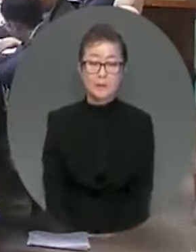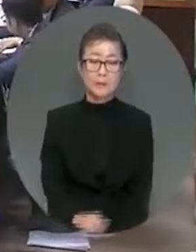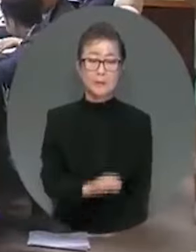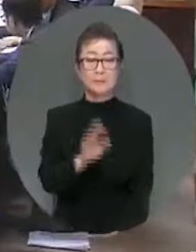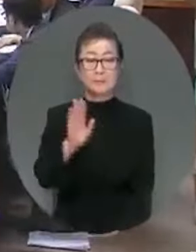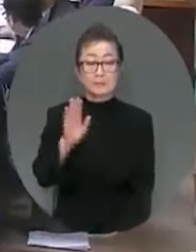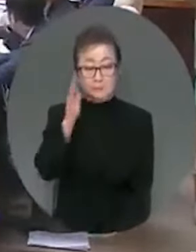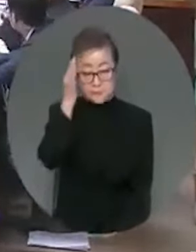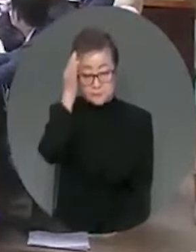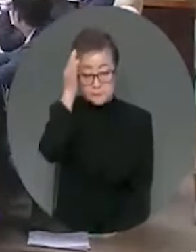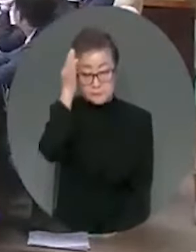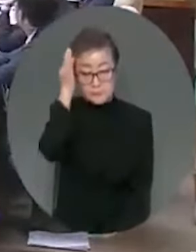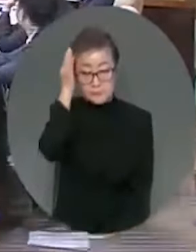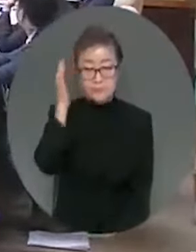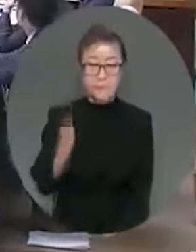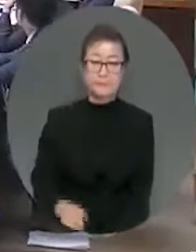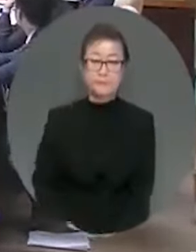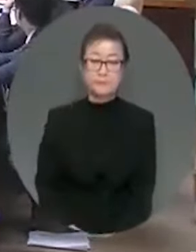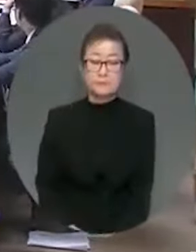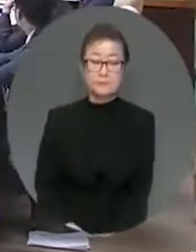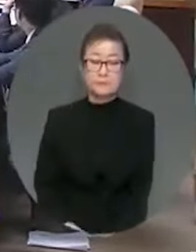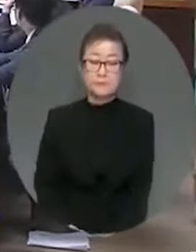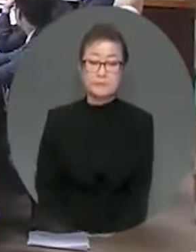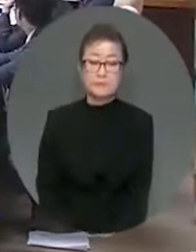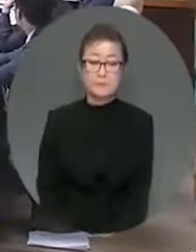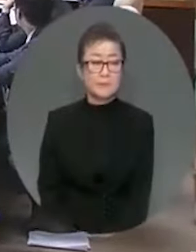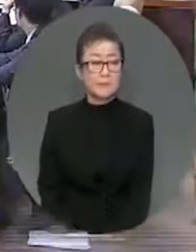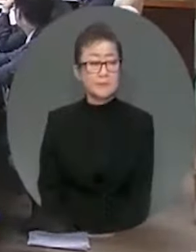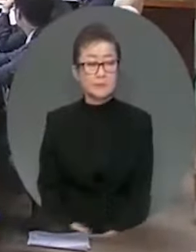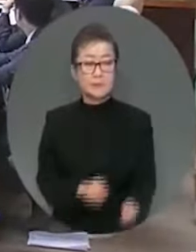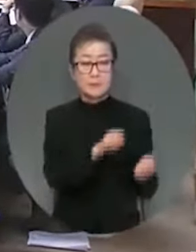조용히 하세요. 여당은 좀 들어야 돼.